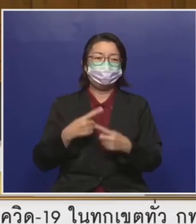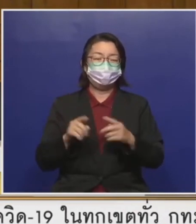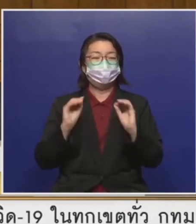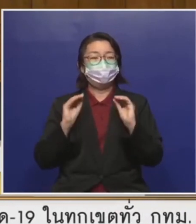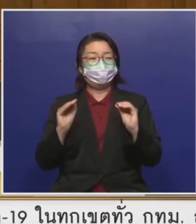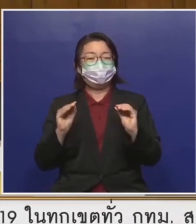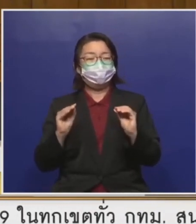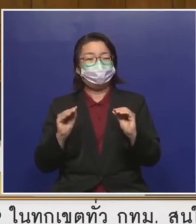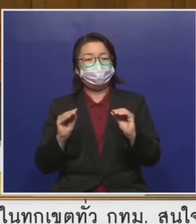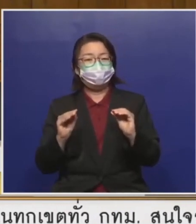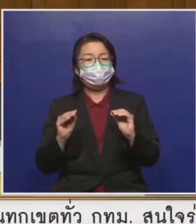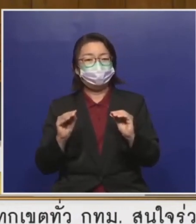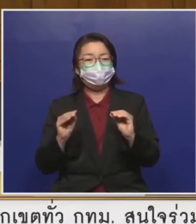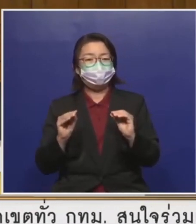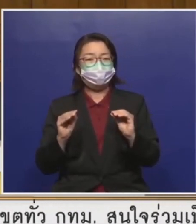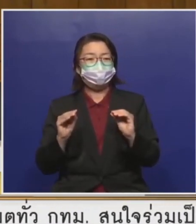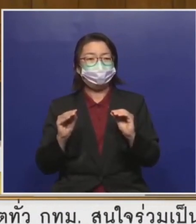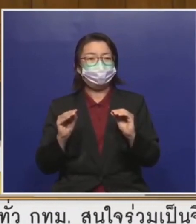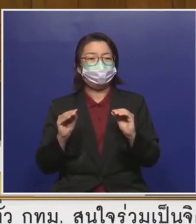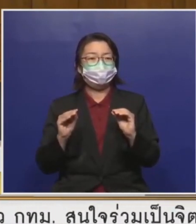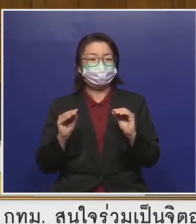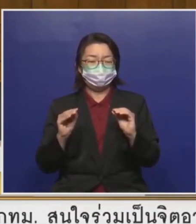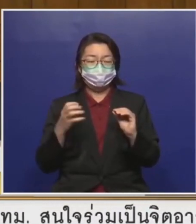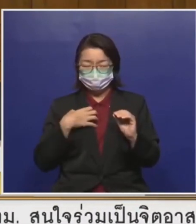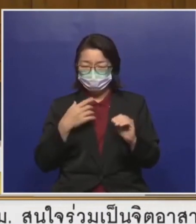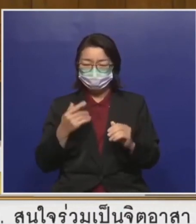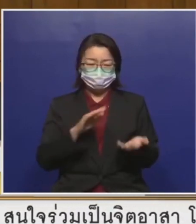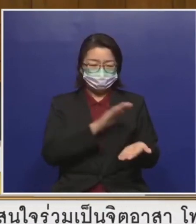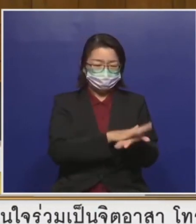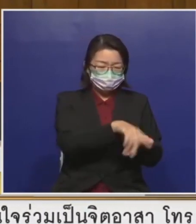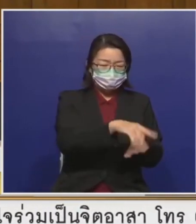เข้ามาเติมโรงเรียนที่มันขาด